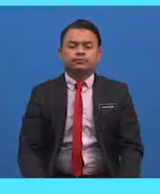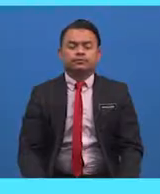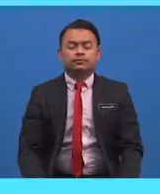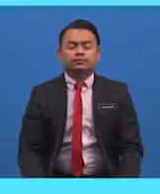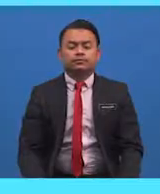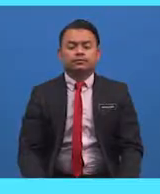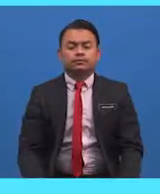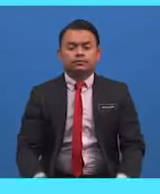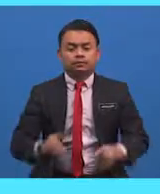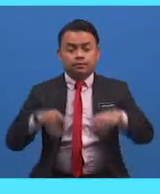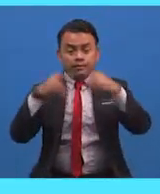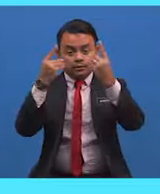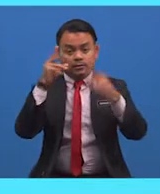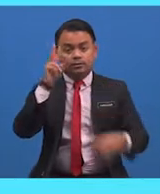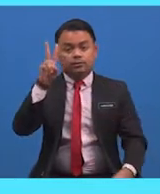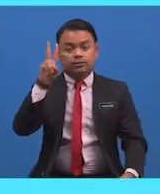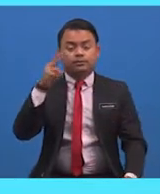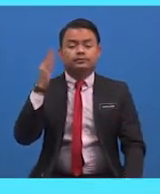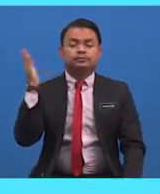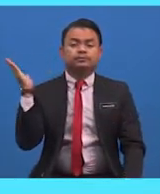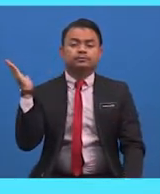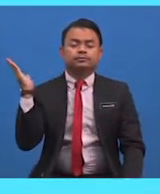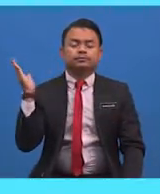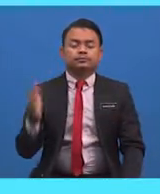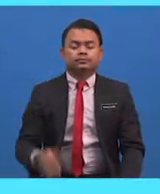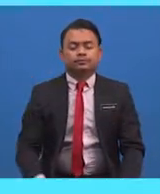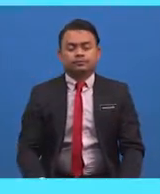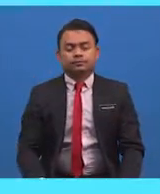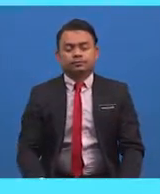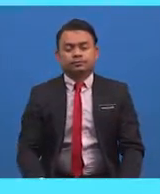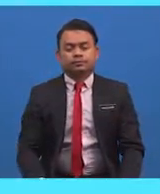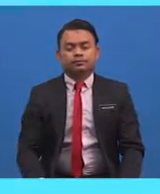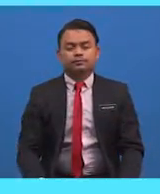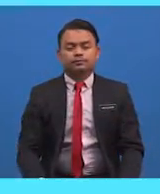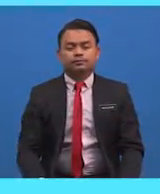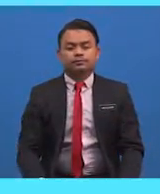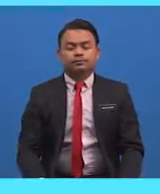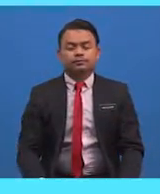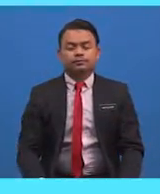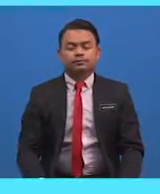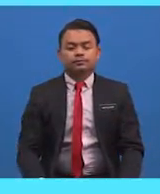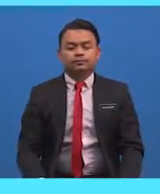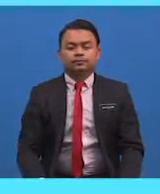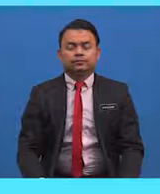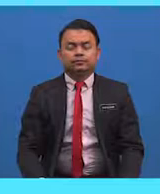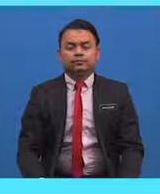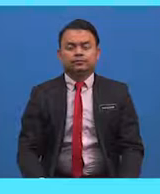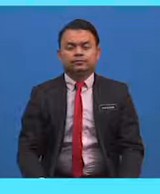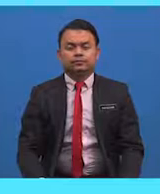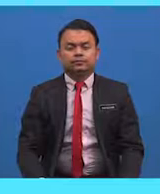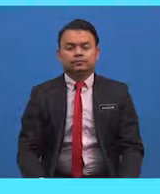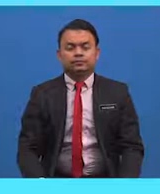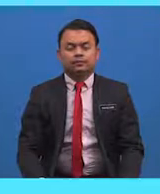Kesan kedua pula ialah mengganggu kestabilan kitar hidrologi. Kadar sejatan yang terlalu